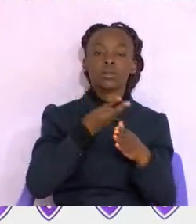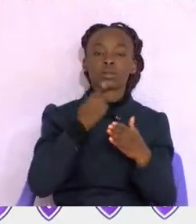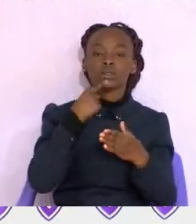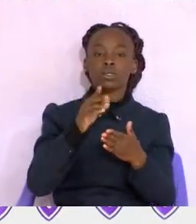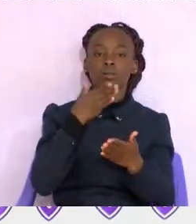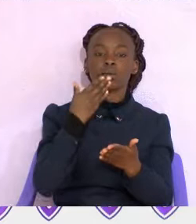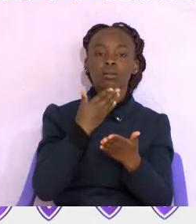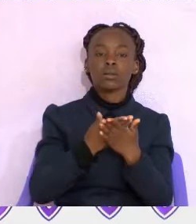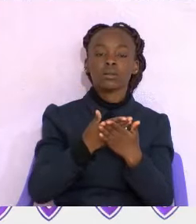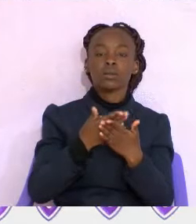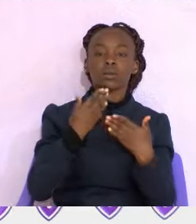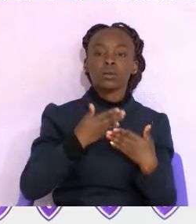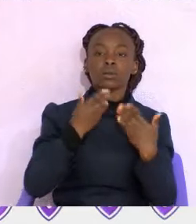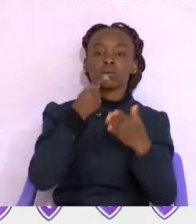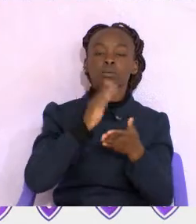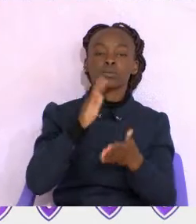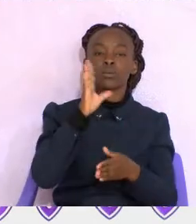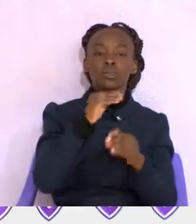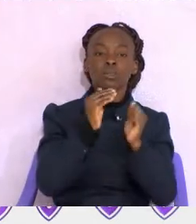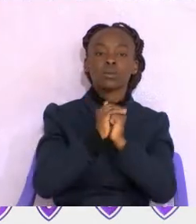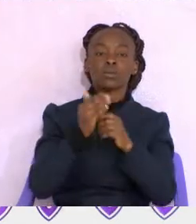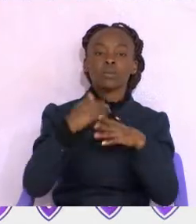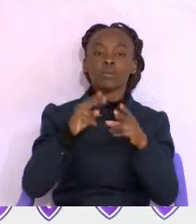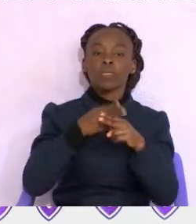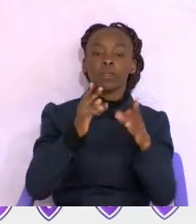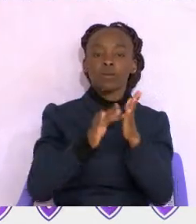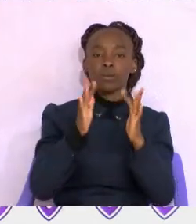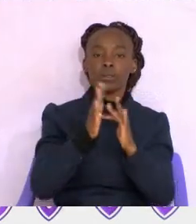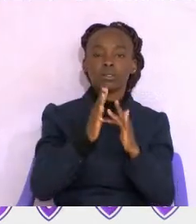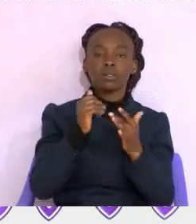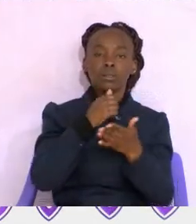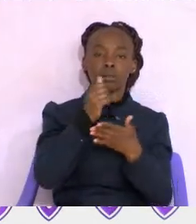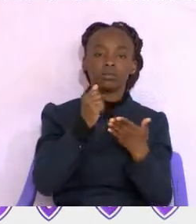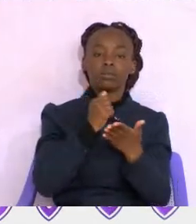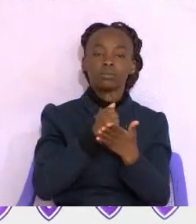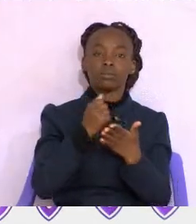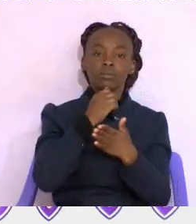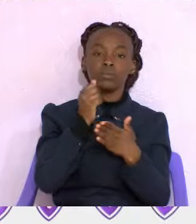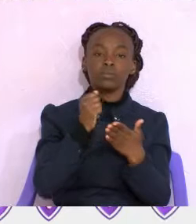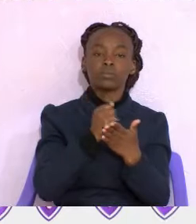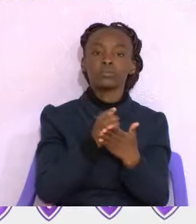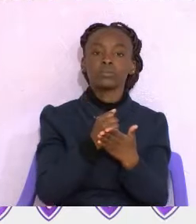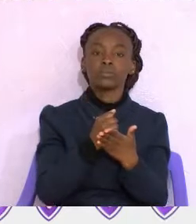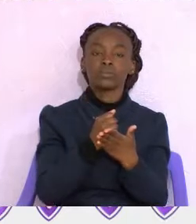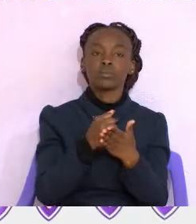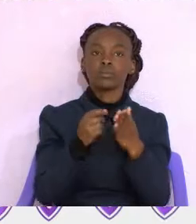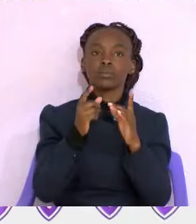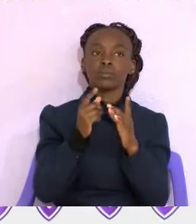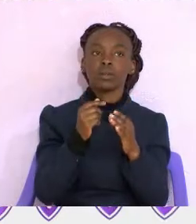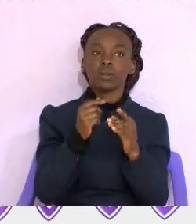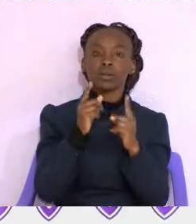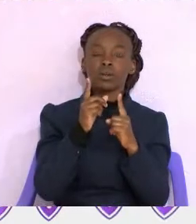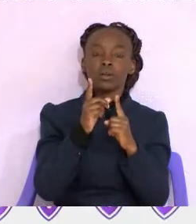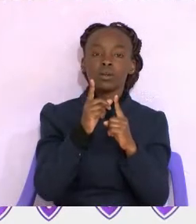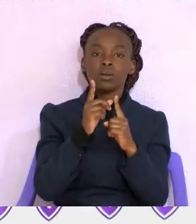utukufu. Kwa jina lako Yesu Kristo, tumeomba na pia tumeamini. Wapendwa, maandiko hayo